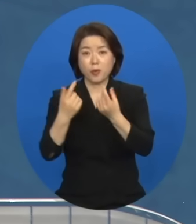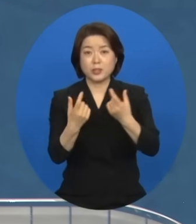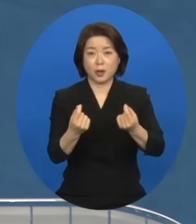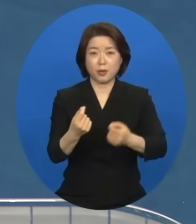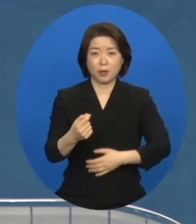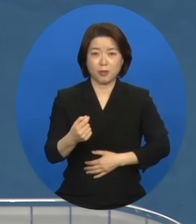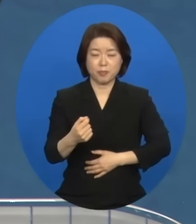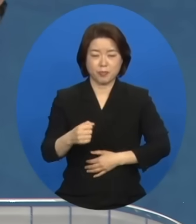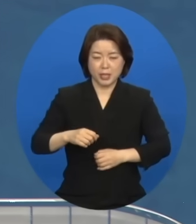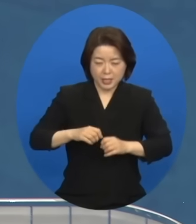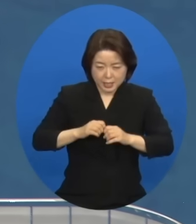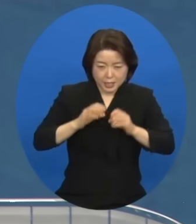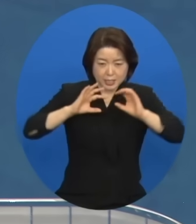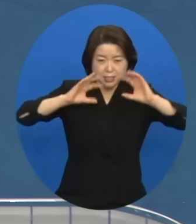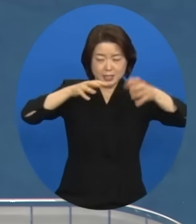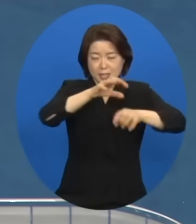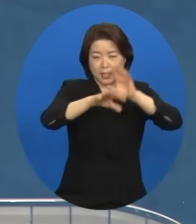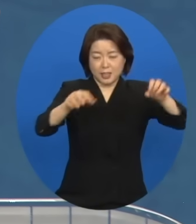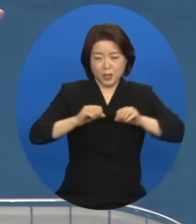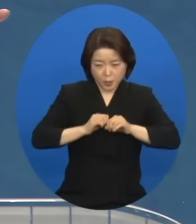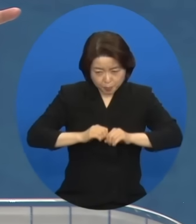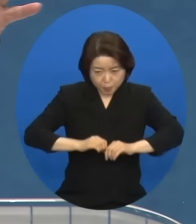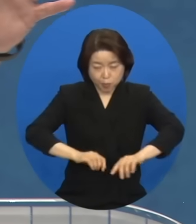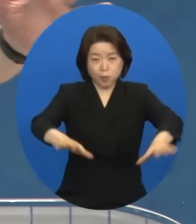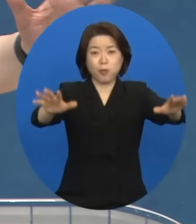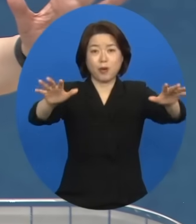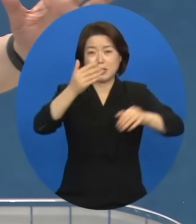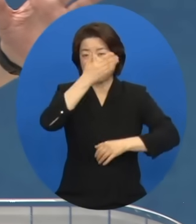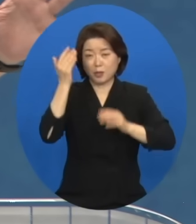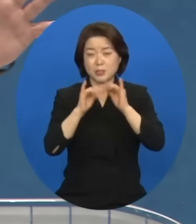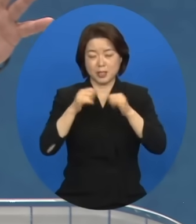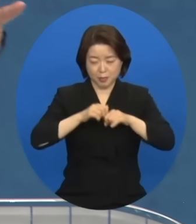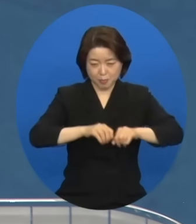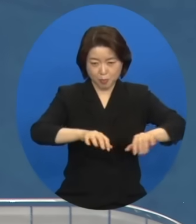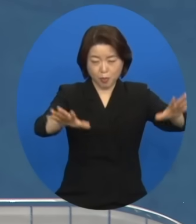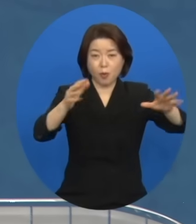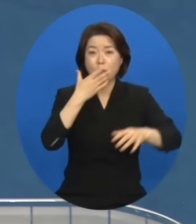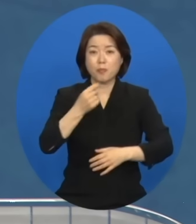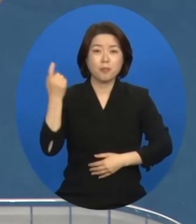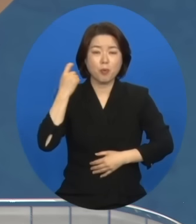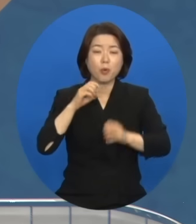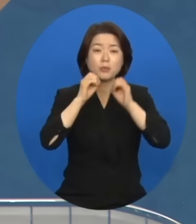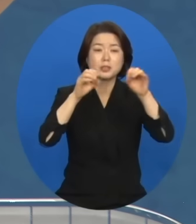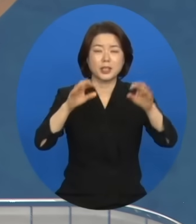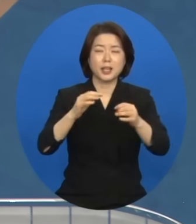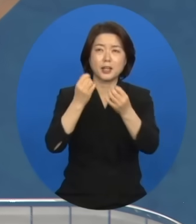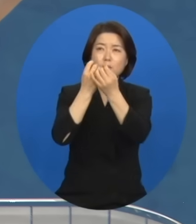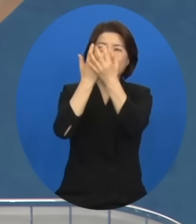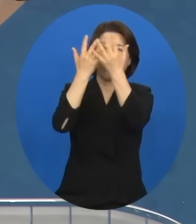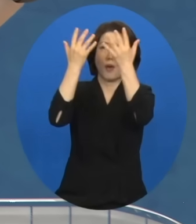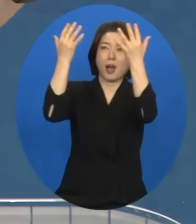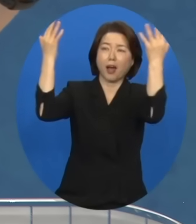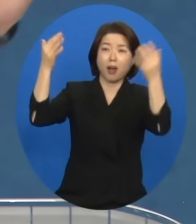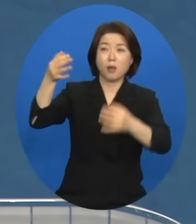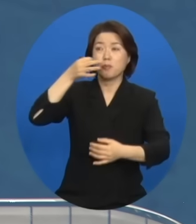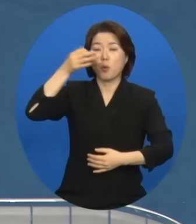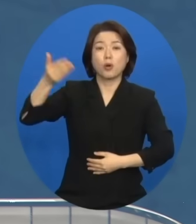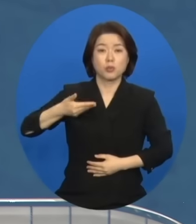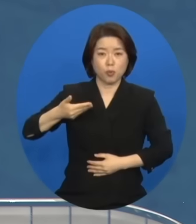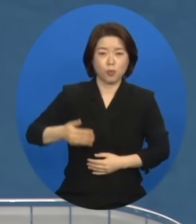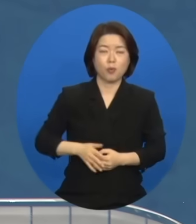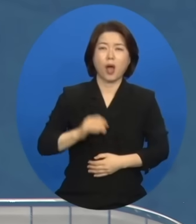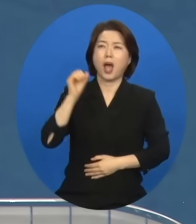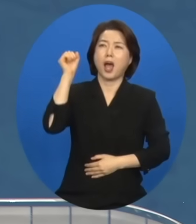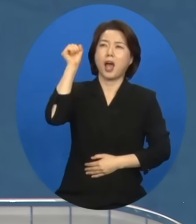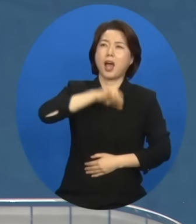그렇게 전 세계로 젊은이들이 흩어져서 복음을 전하게 되는 놀라운 환상을 보여주셨습니다. 아,